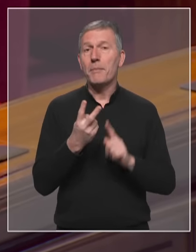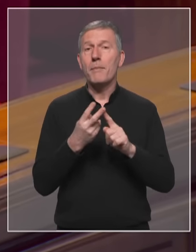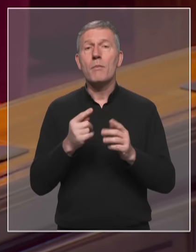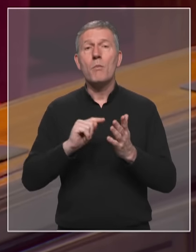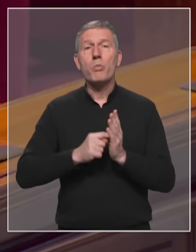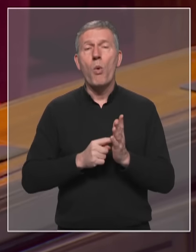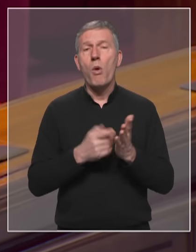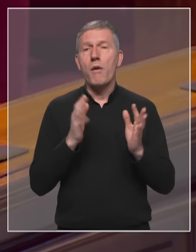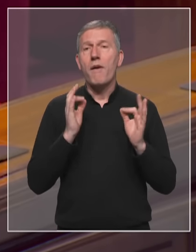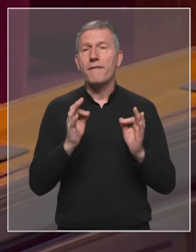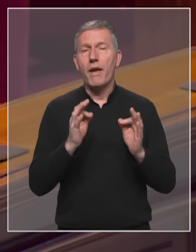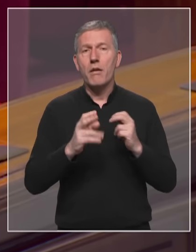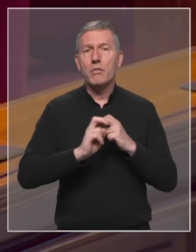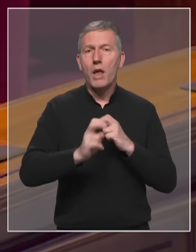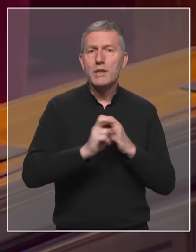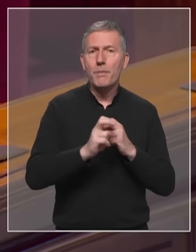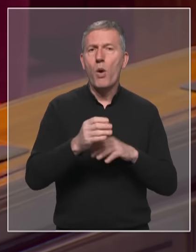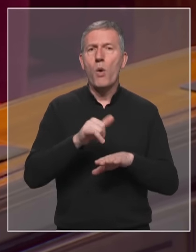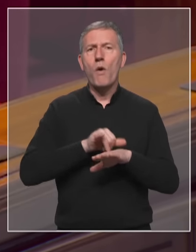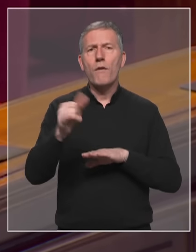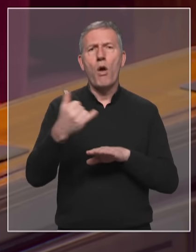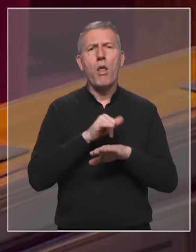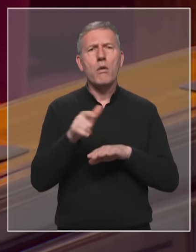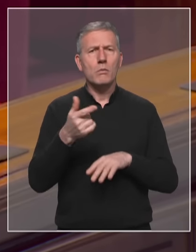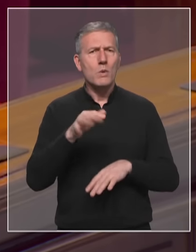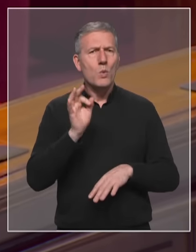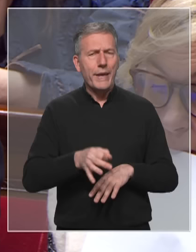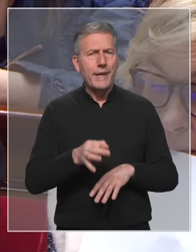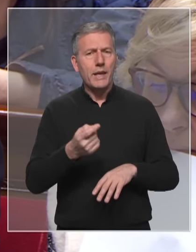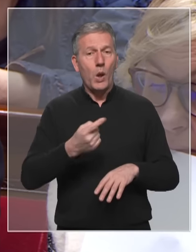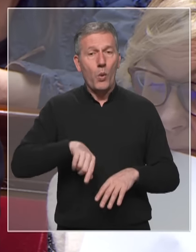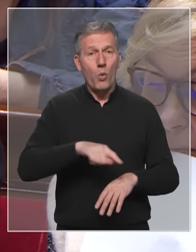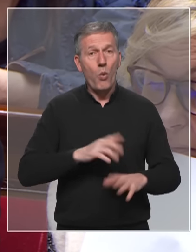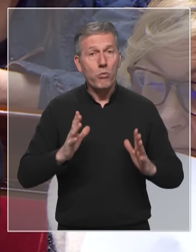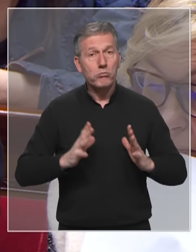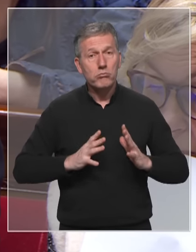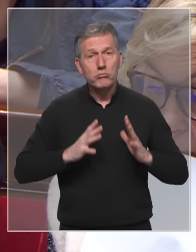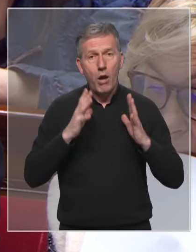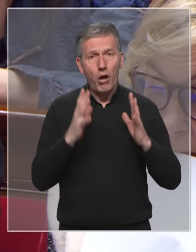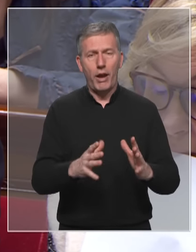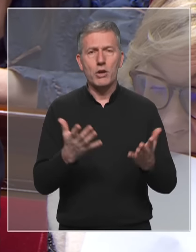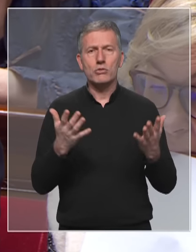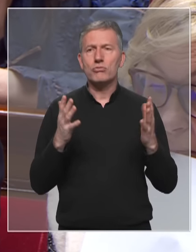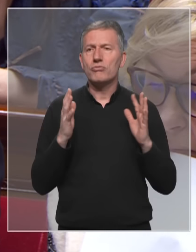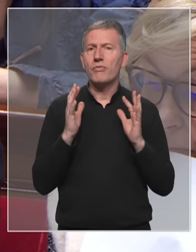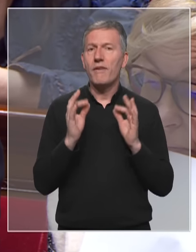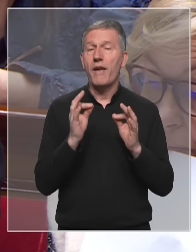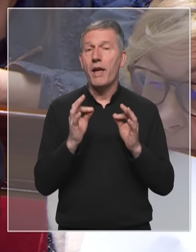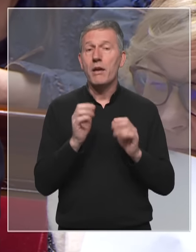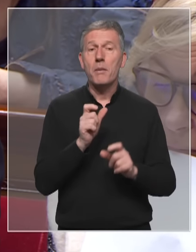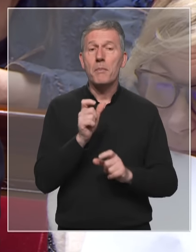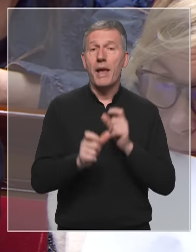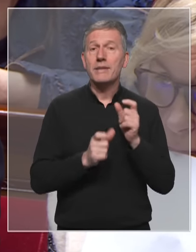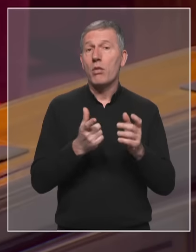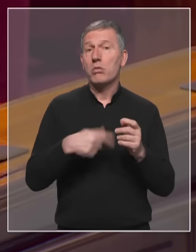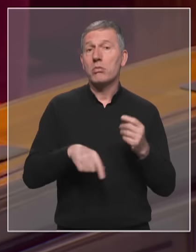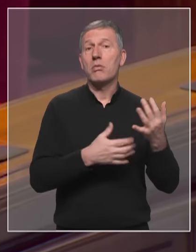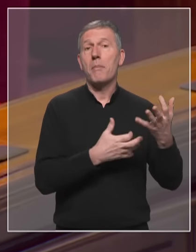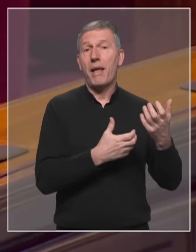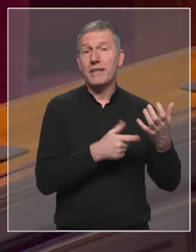sur les transports et sur les vols, on s'est engagé à ce que, pour ce qui concerne les gens, mais sur la